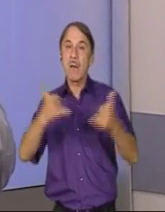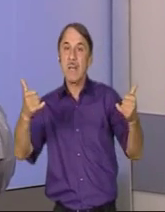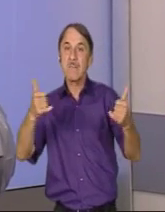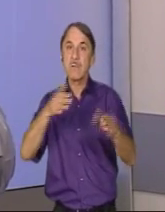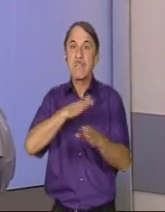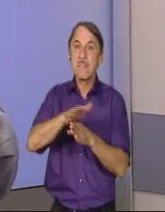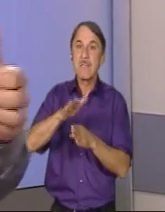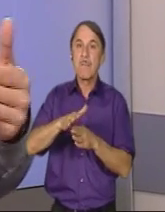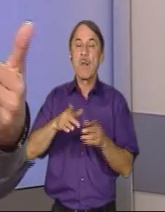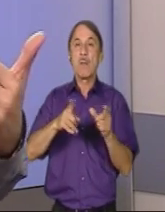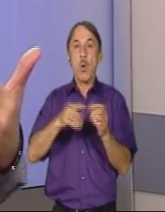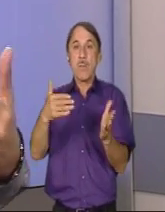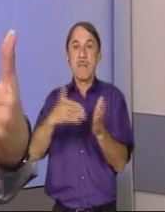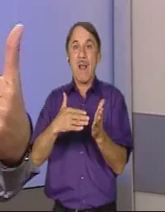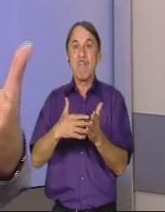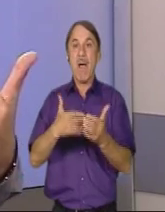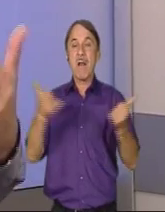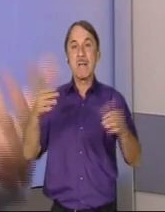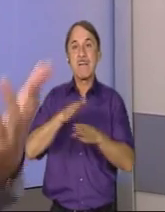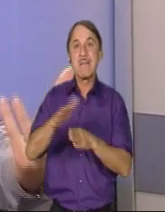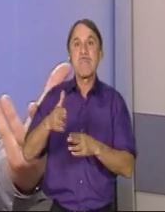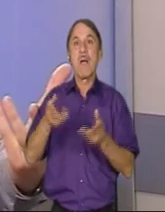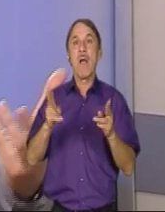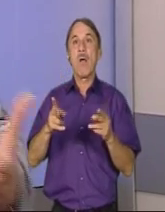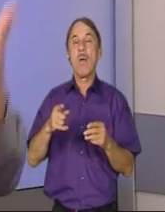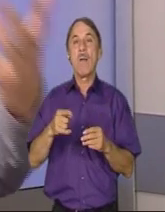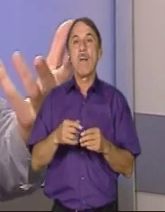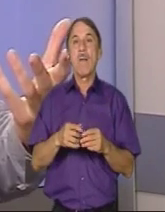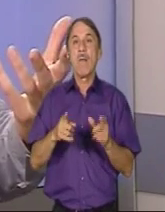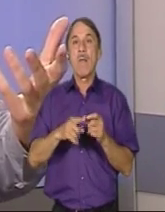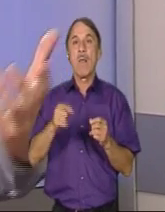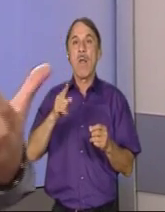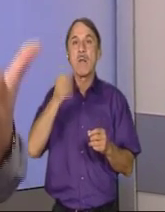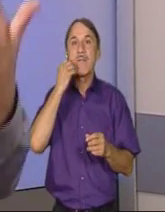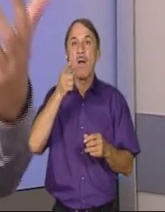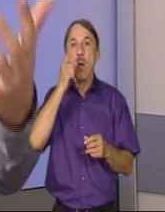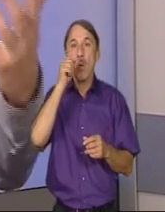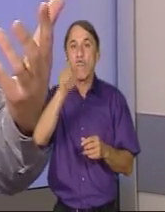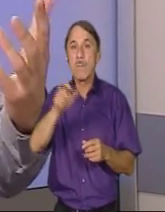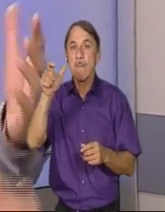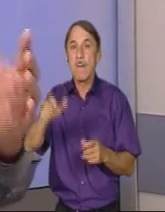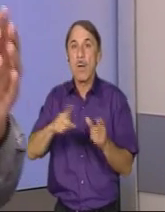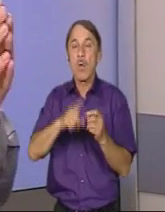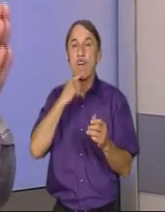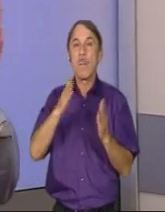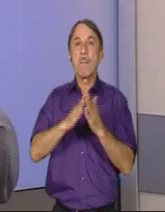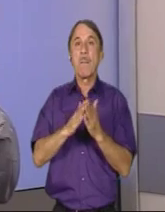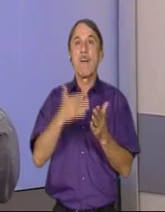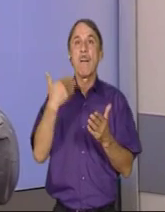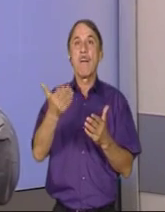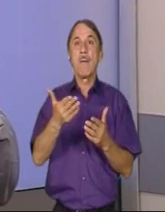do razvojnih kapaciteta. Znači, jednostavno, kome se mi obraćamo, kome mi objašnjavamo? Mi objašnjavamo svakom građaninu da